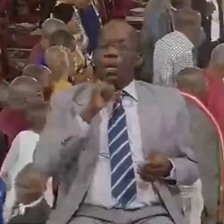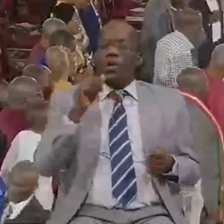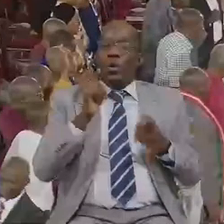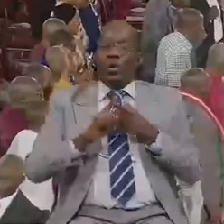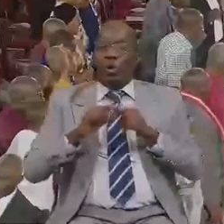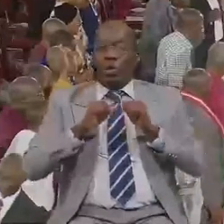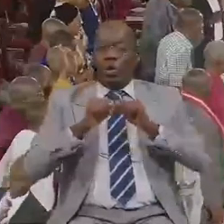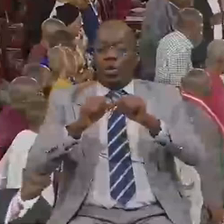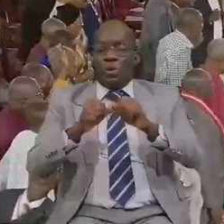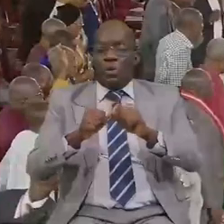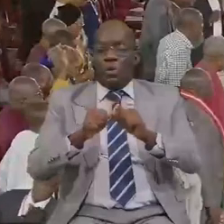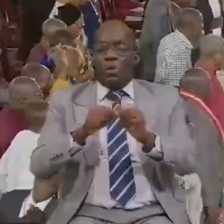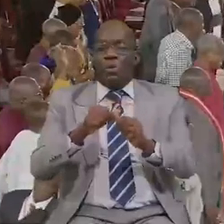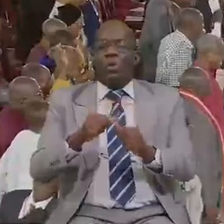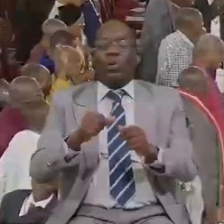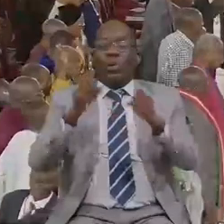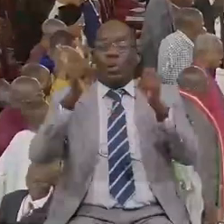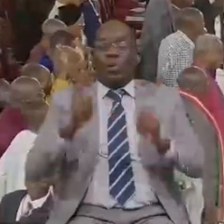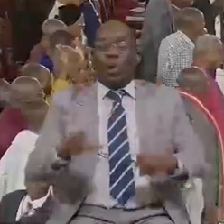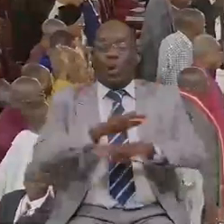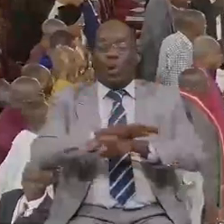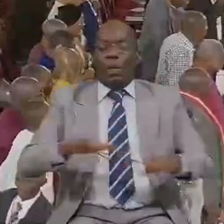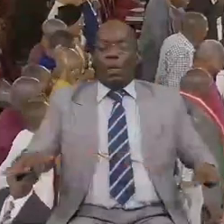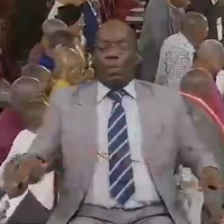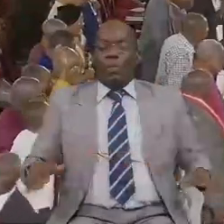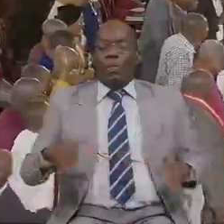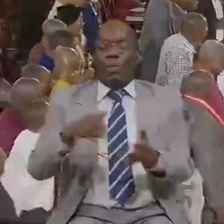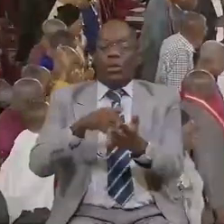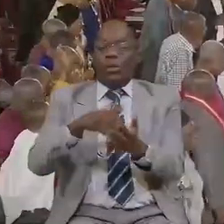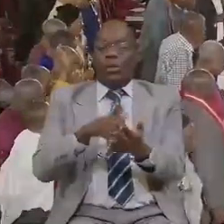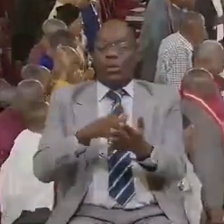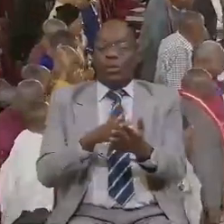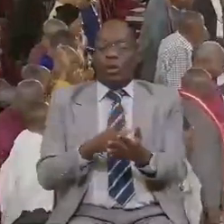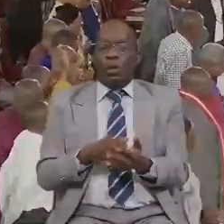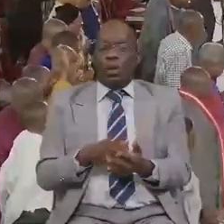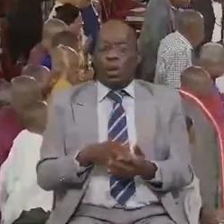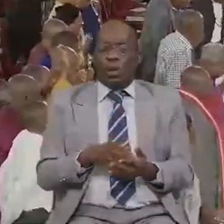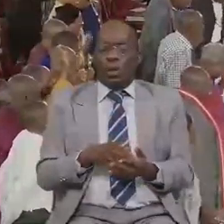Pour que nous ne soyons pas des fils impuissants, impotents.